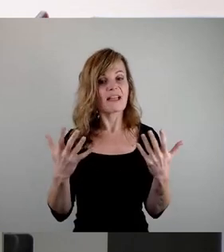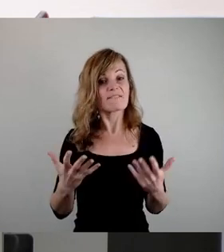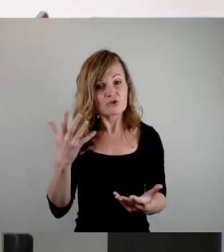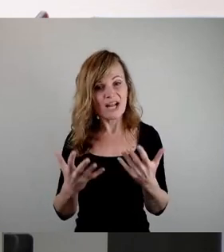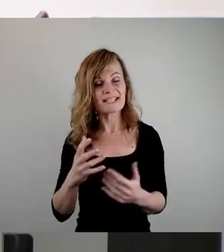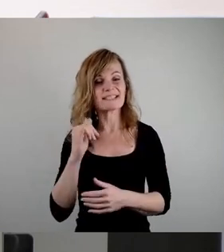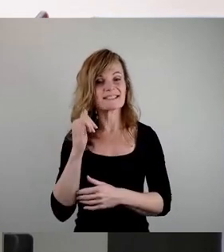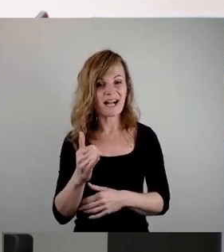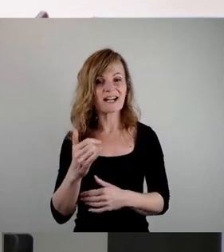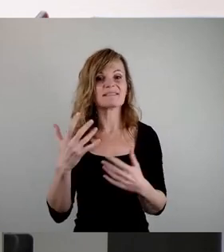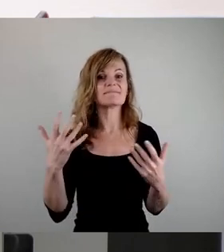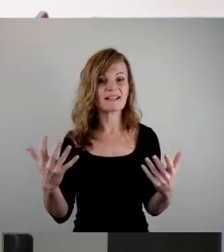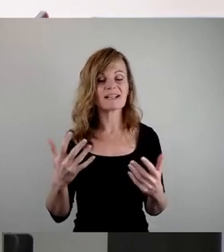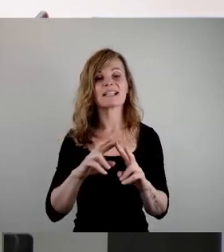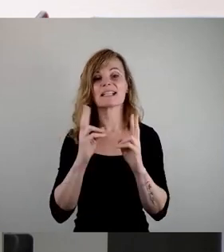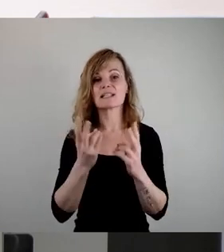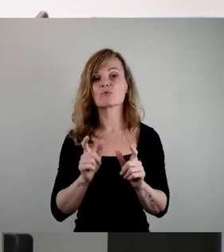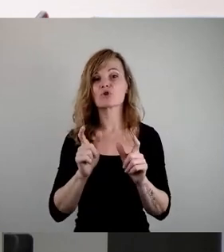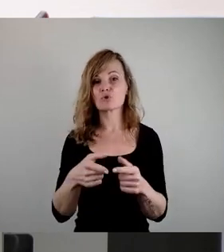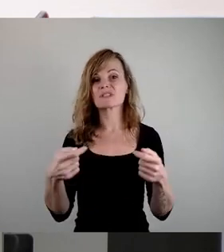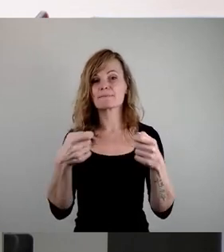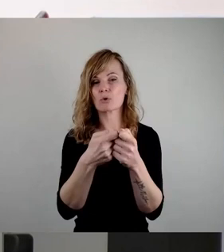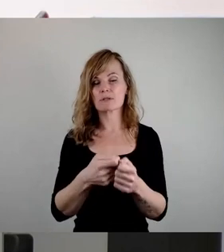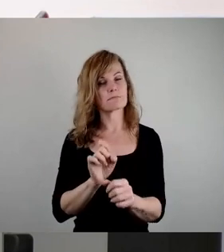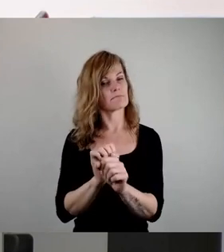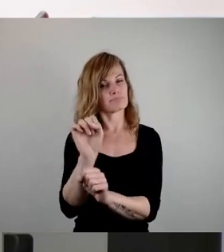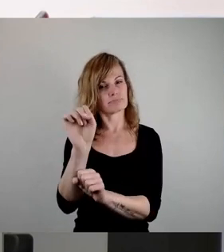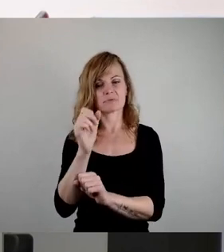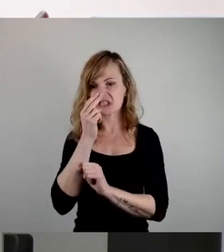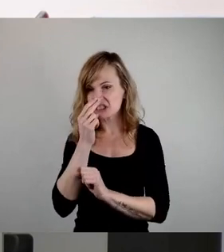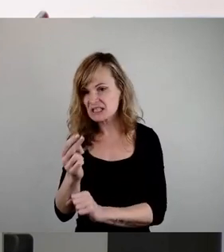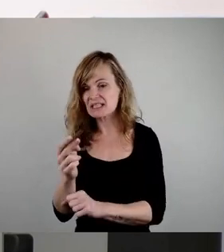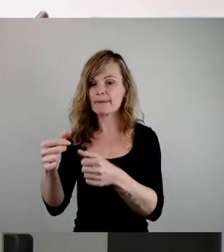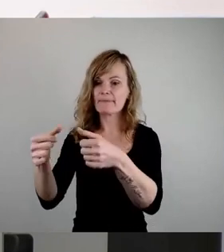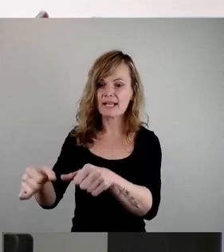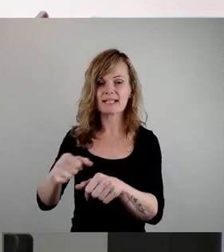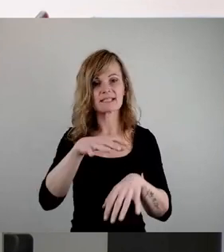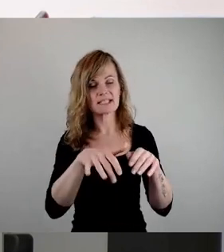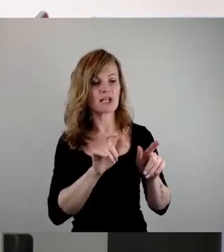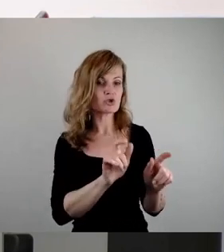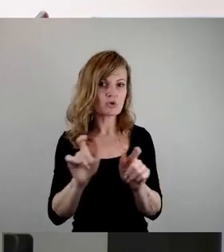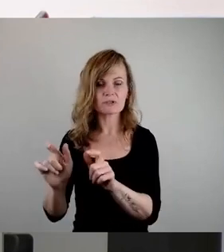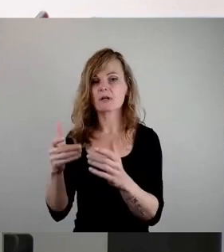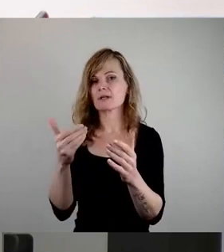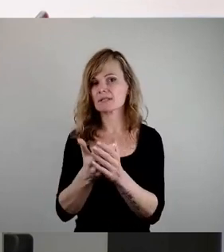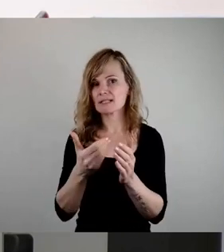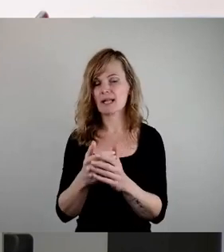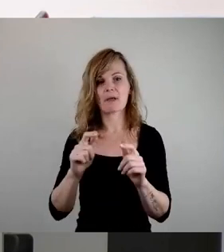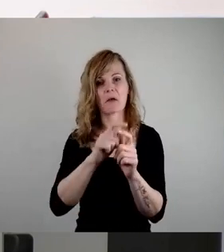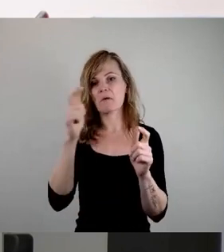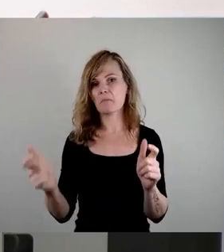Einwände seitens Naturschutzbünden, wegen zu schützender Pflanzen und Tieren aller Art verschiebt sich die Brücke oder kommt überhaupt